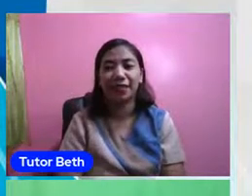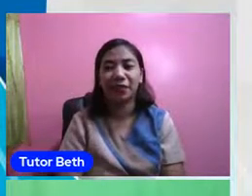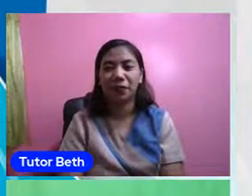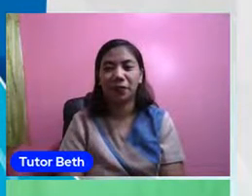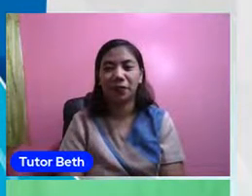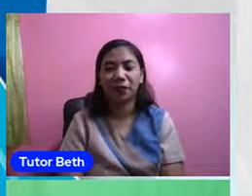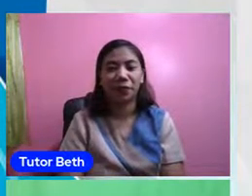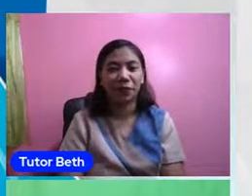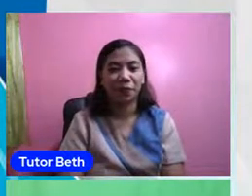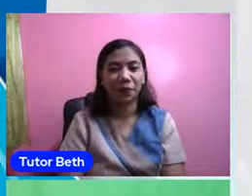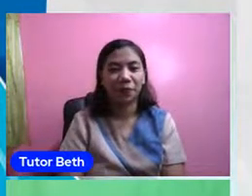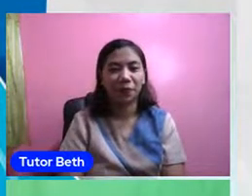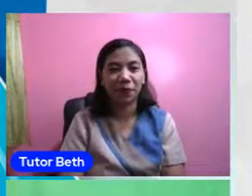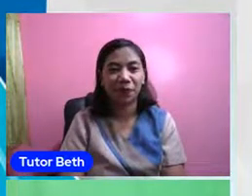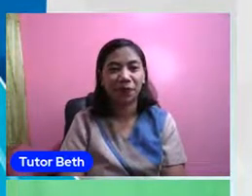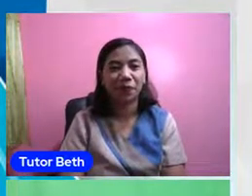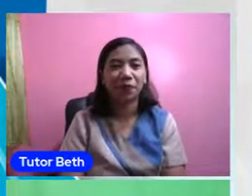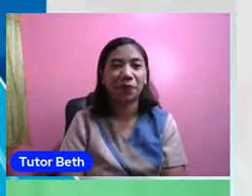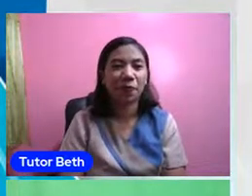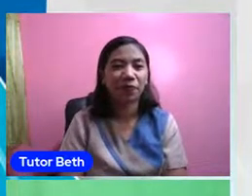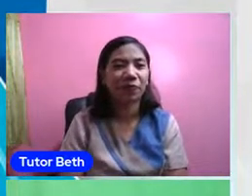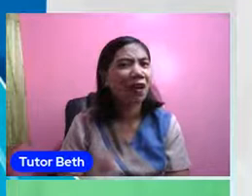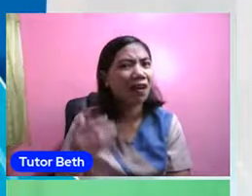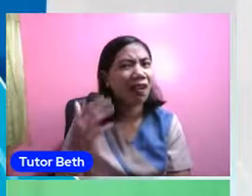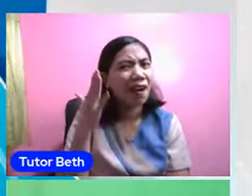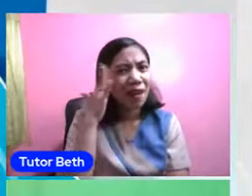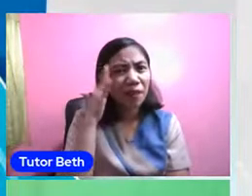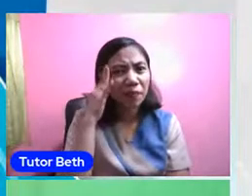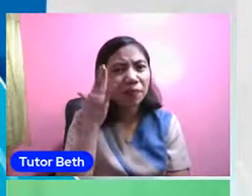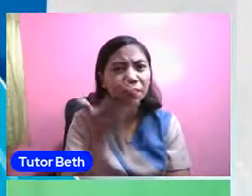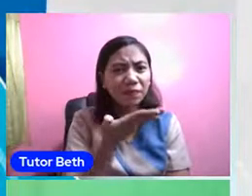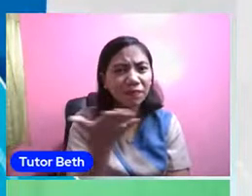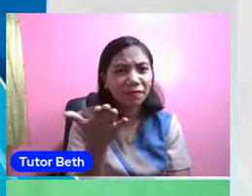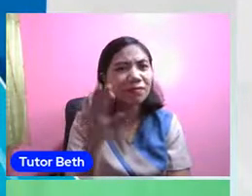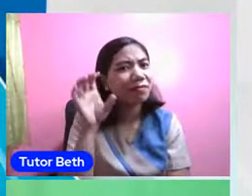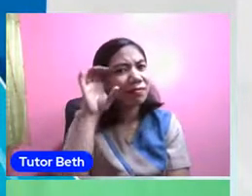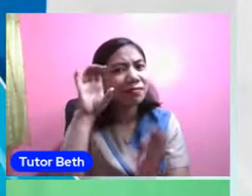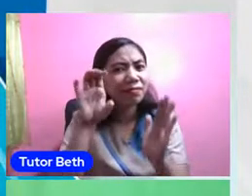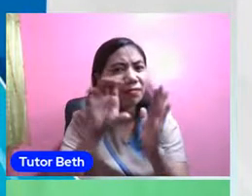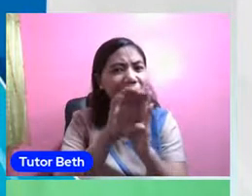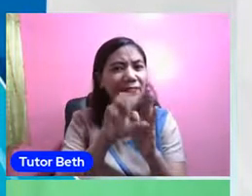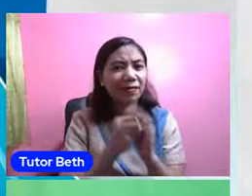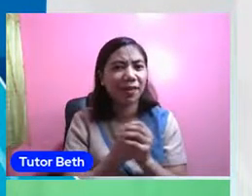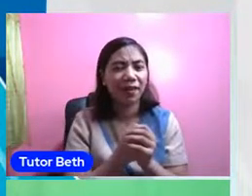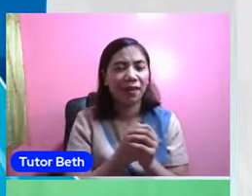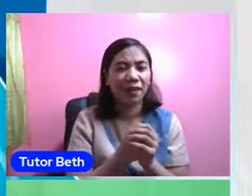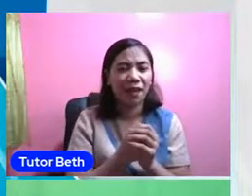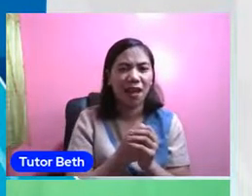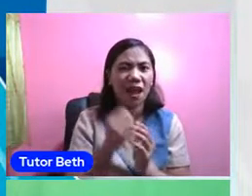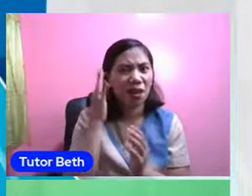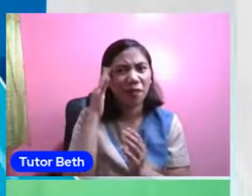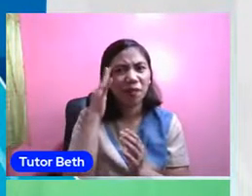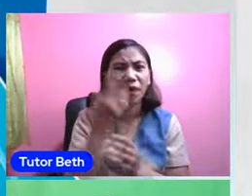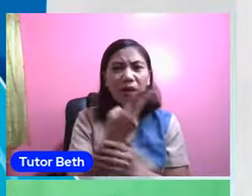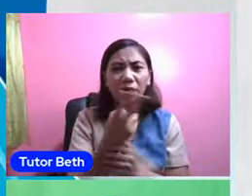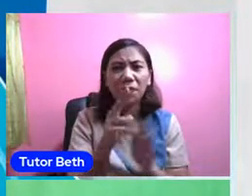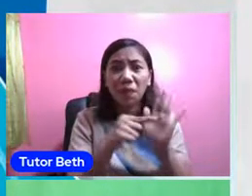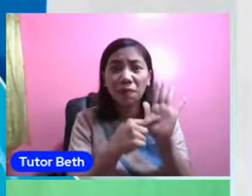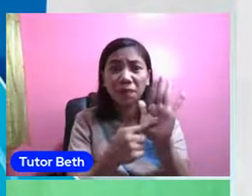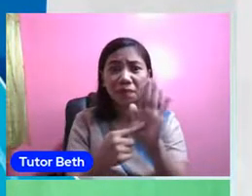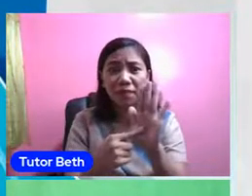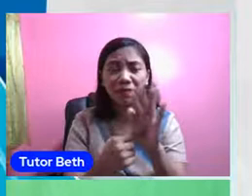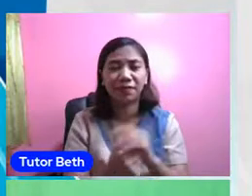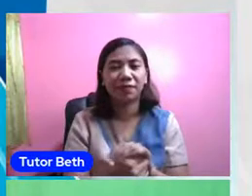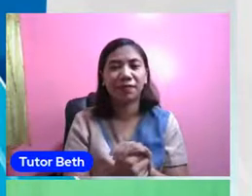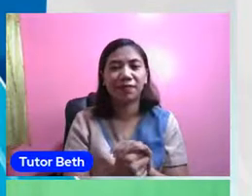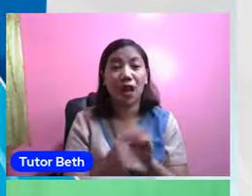Okay. Meron na ba? Nakalala na ba? Nalalaman na ba? O may hint na kayo kung ano yung pinapakita kung larawan sa inyo?